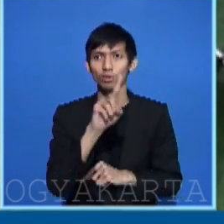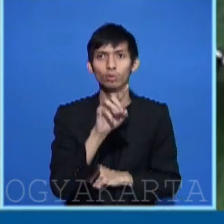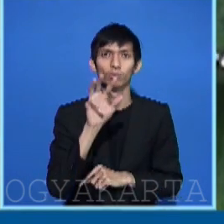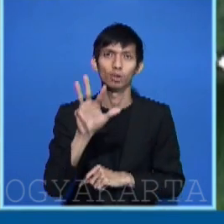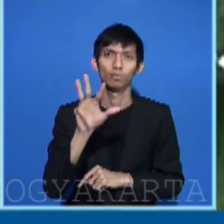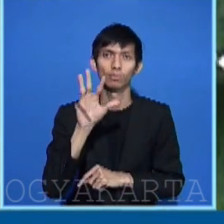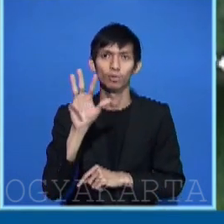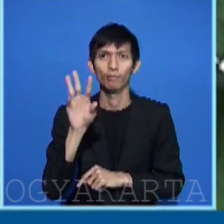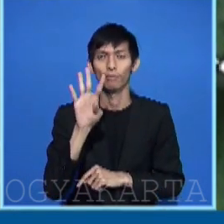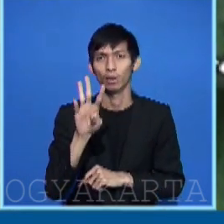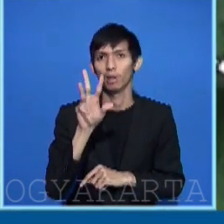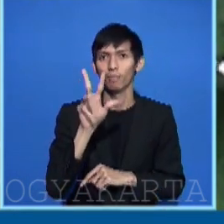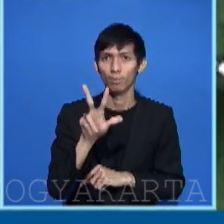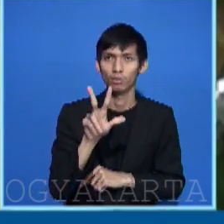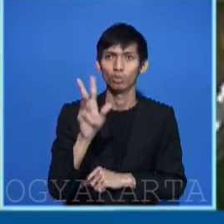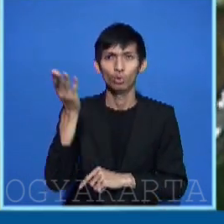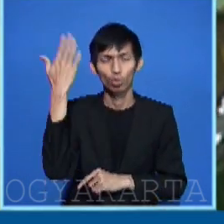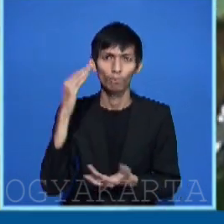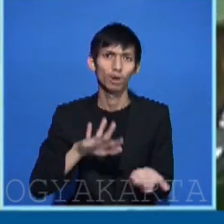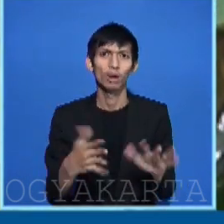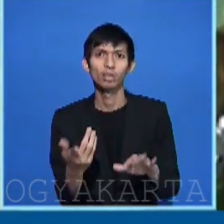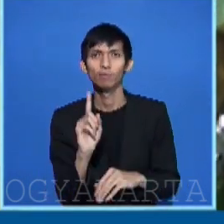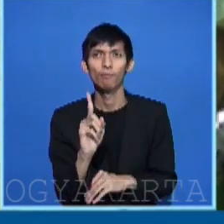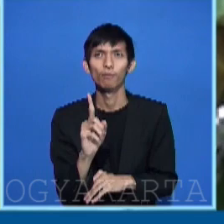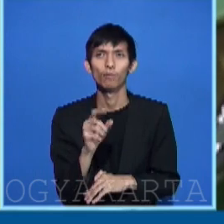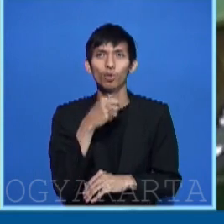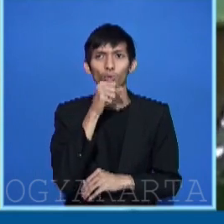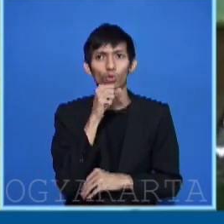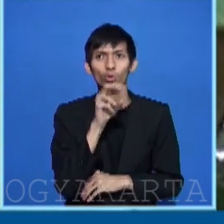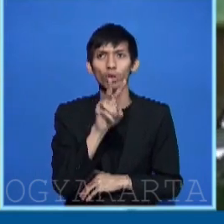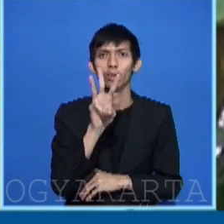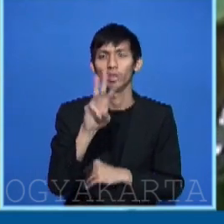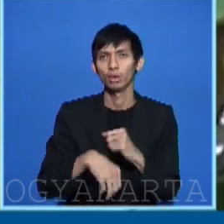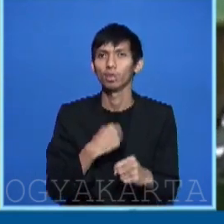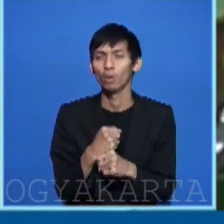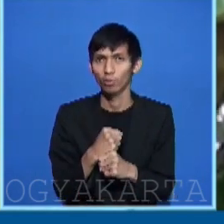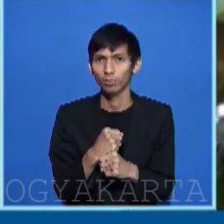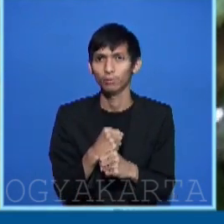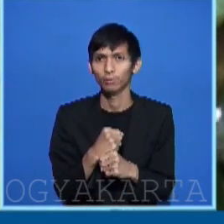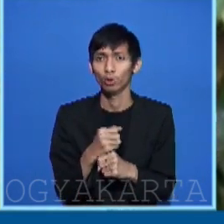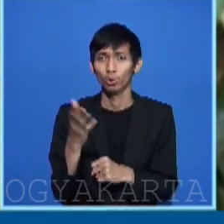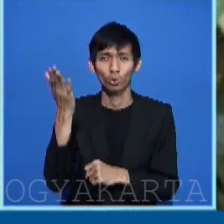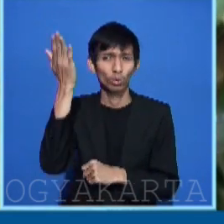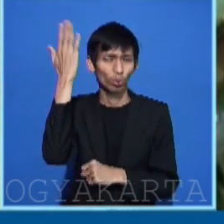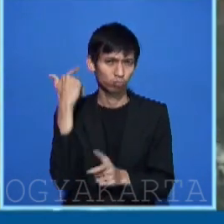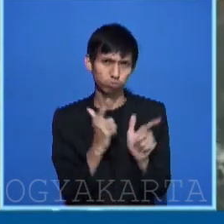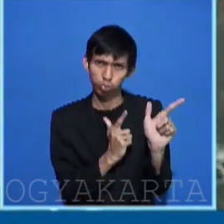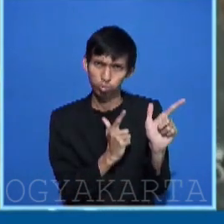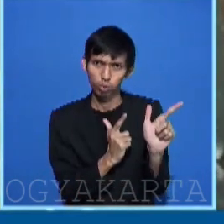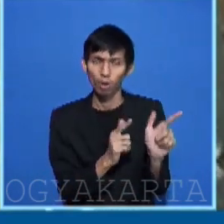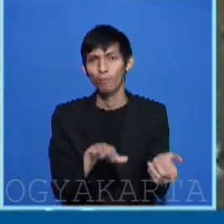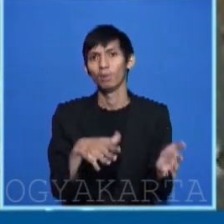manten sanon gugur naliko yoswo tigo Ligor tahun naliko domados perang mangsawa Lanti sanon gugur ing Sentolo